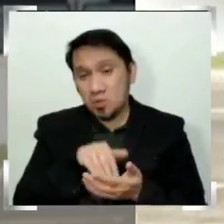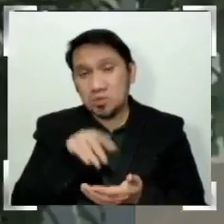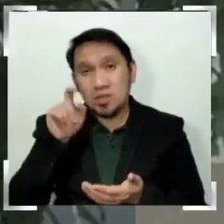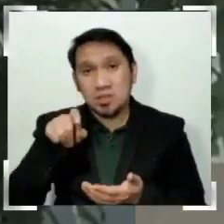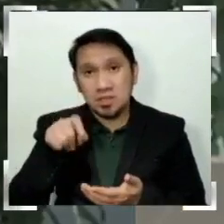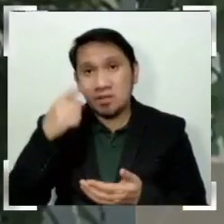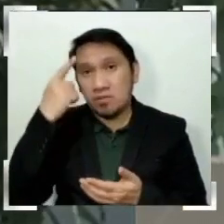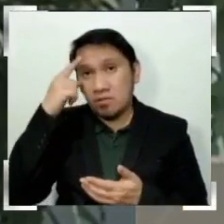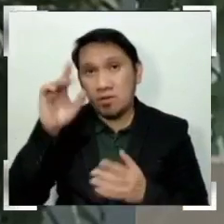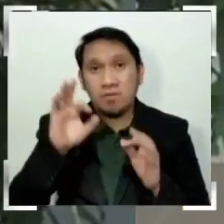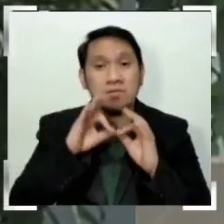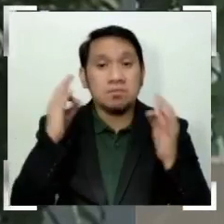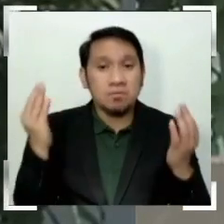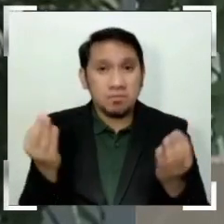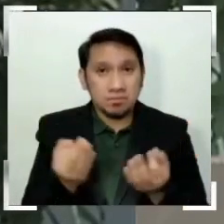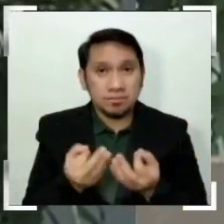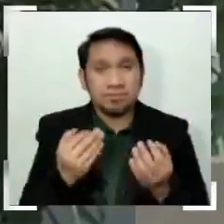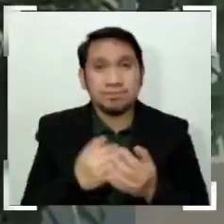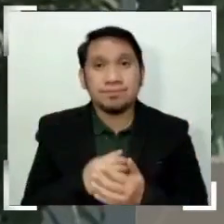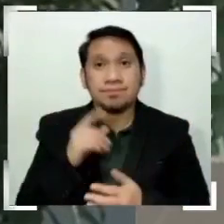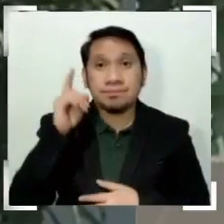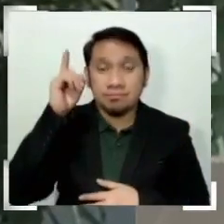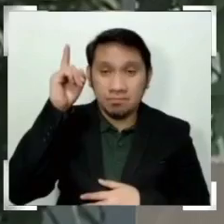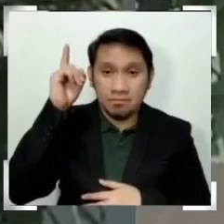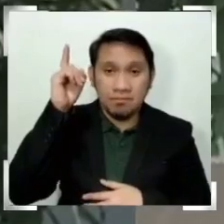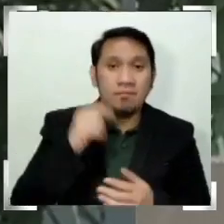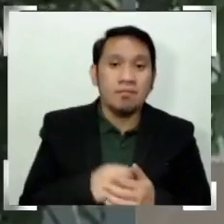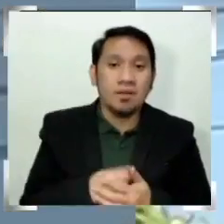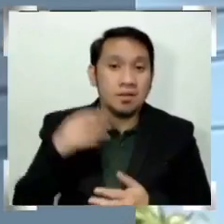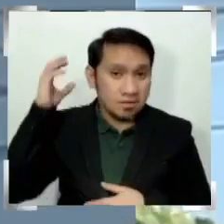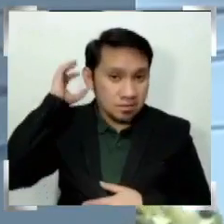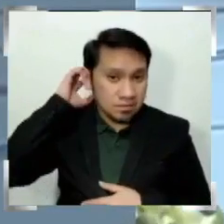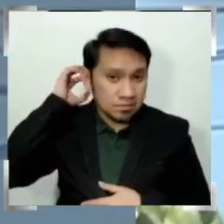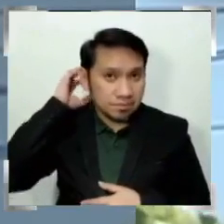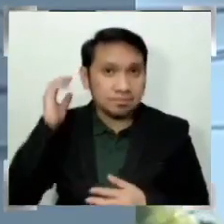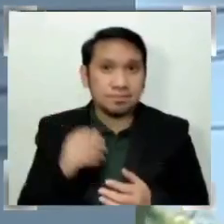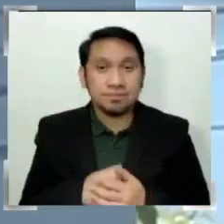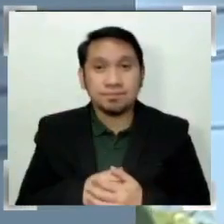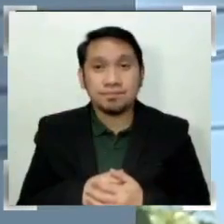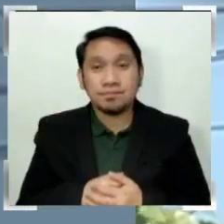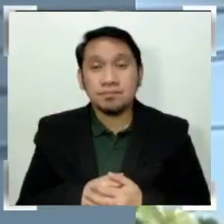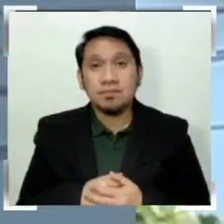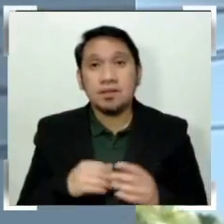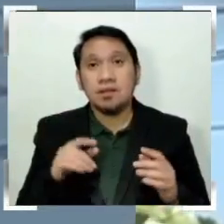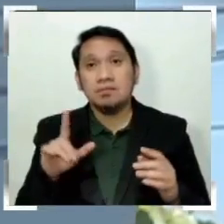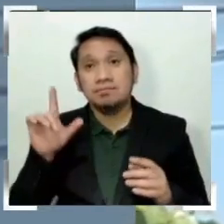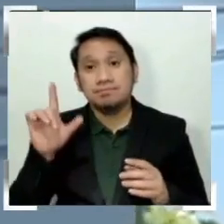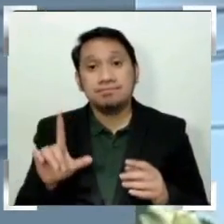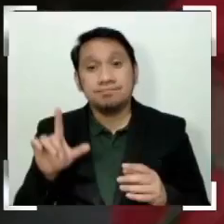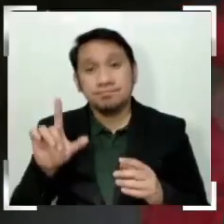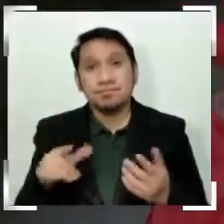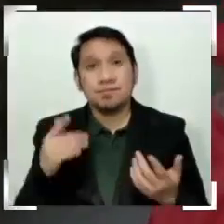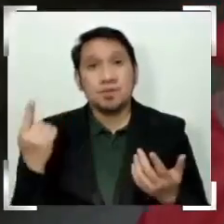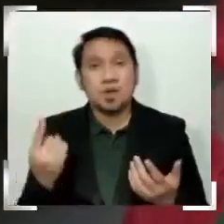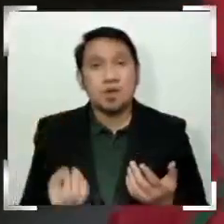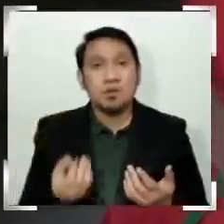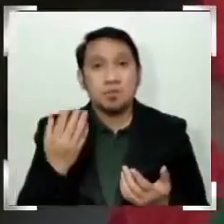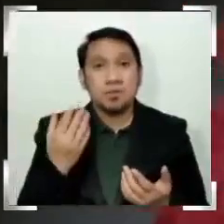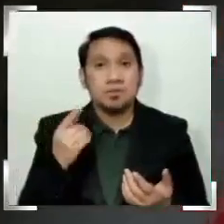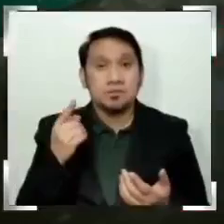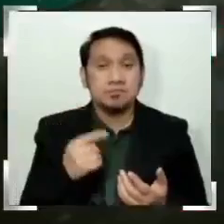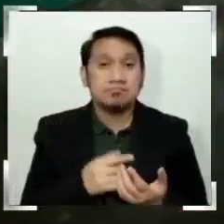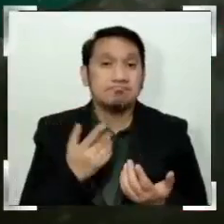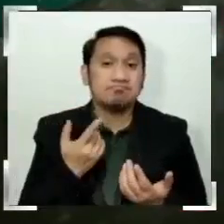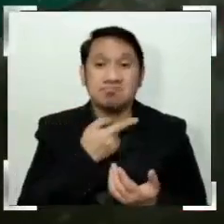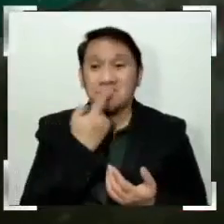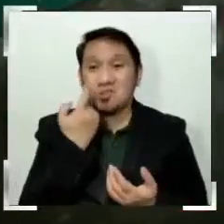pamilya sa Bangsamoro Autonomous Region in Muslim Mindanao. Pero pinakamababa roon ang minimum wage. Sa gitna ito ng